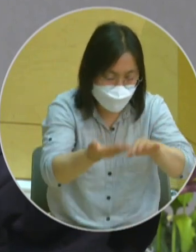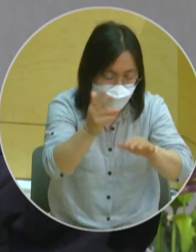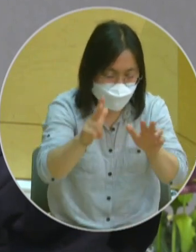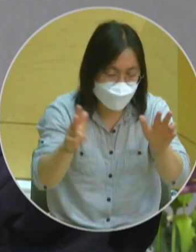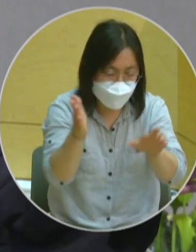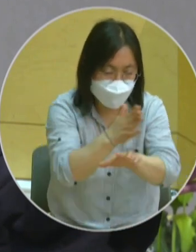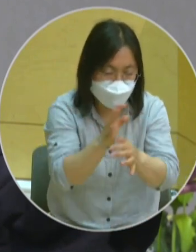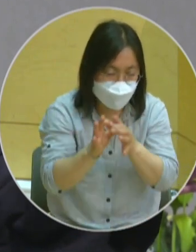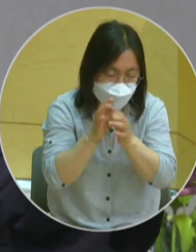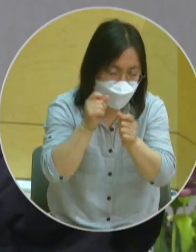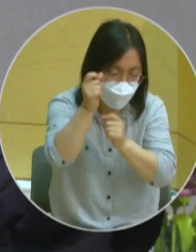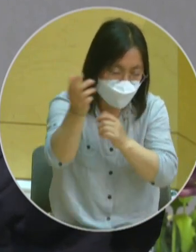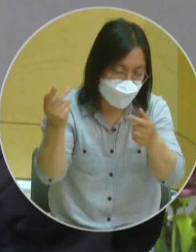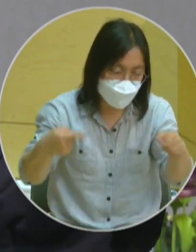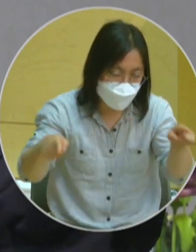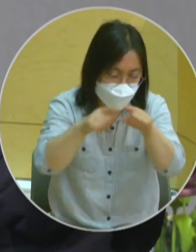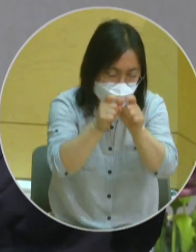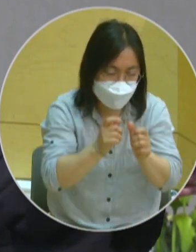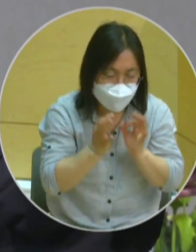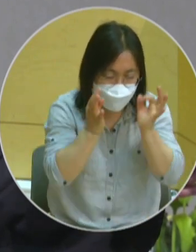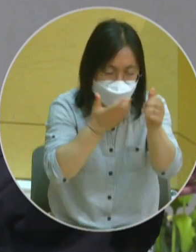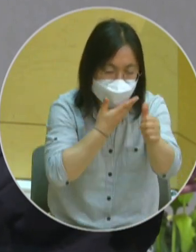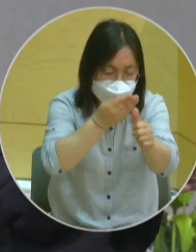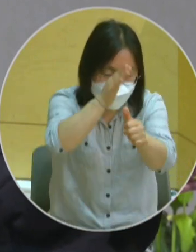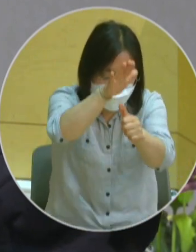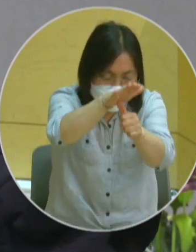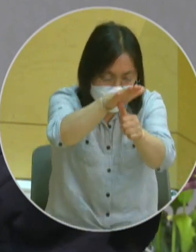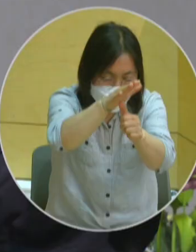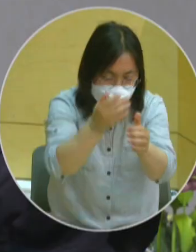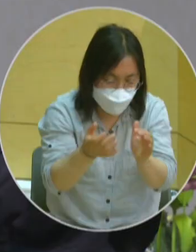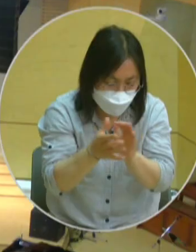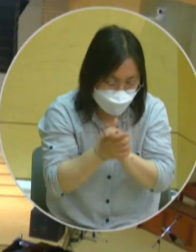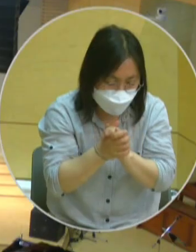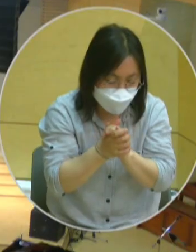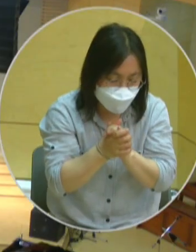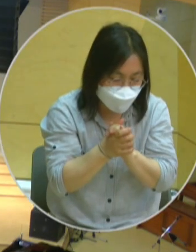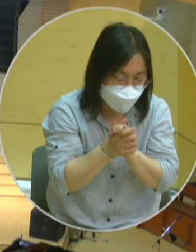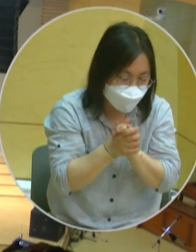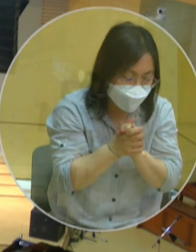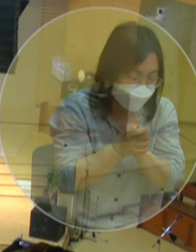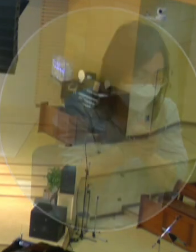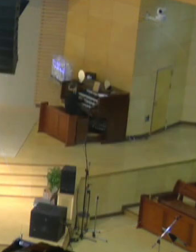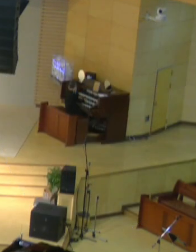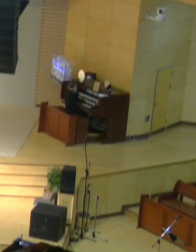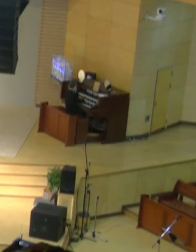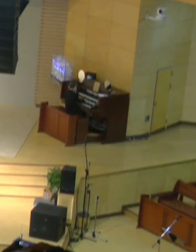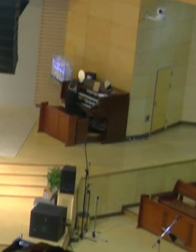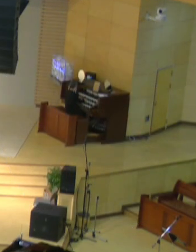지금부터 영원까지 함께 하시기를 간절히 축원하옵나이다. 아멘.